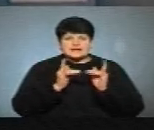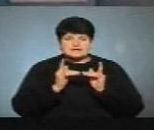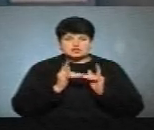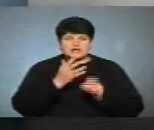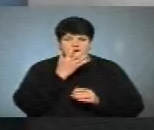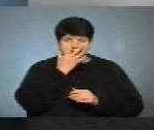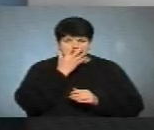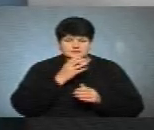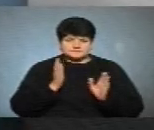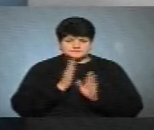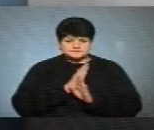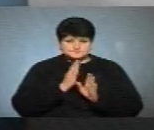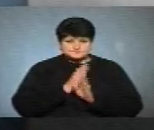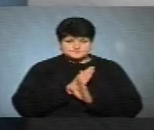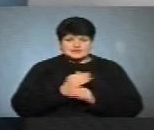киснем,